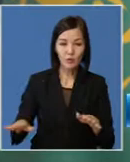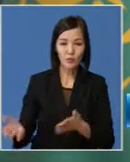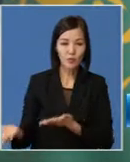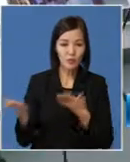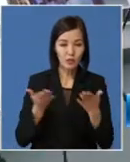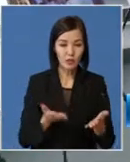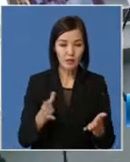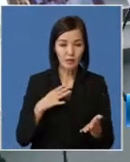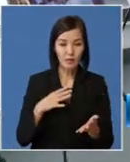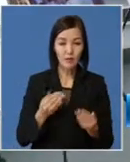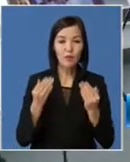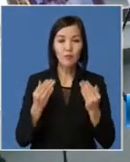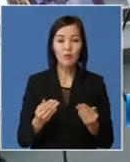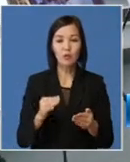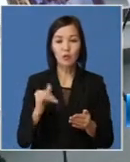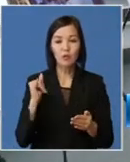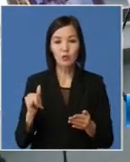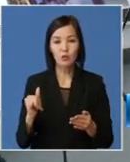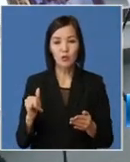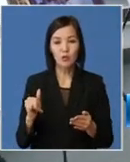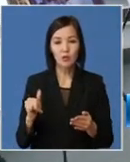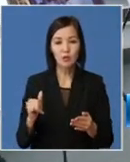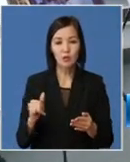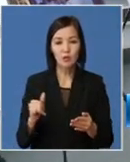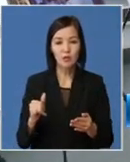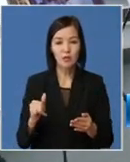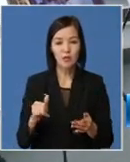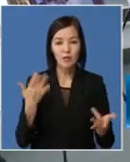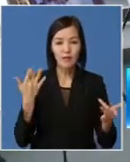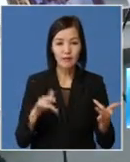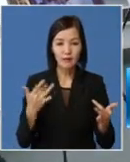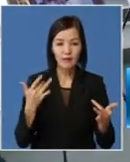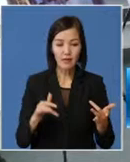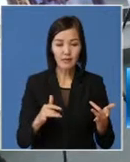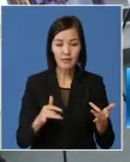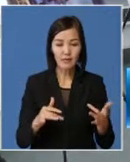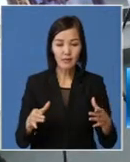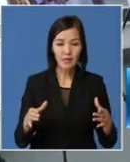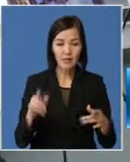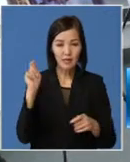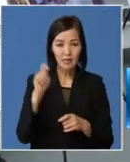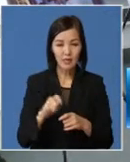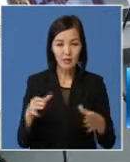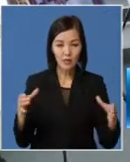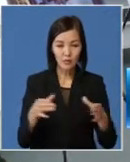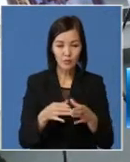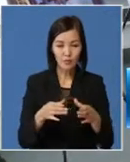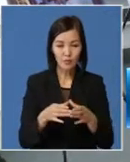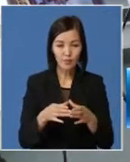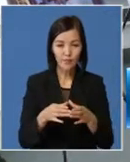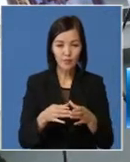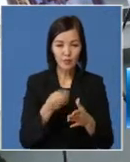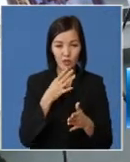жатырмыз. Бүгінгі жетісудің төрінен қарт Тараздың еліне келген рухани керуен осы бір игі бастаманың бір